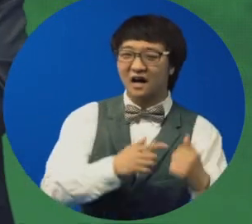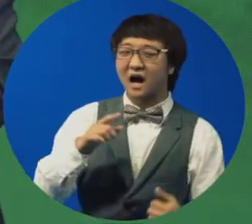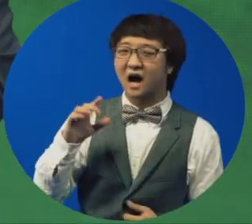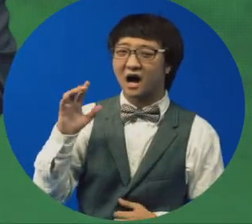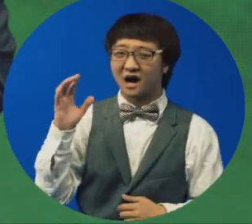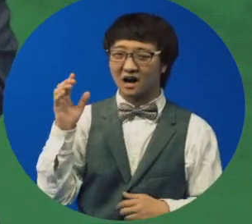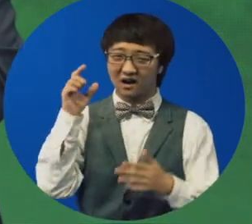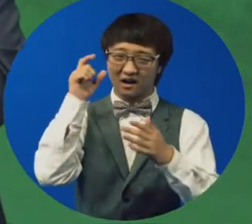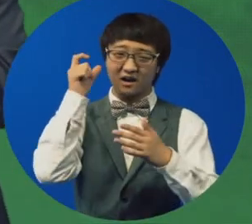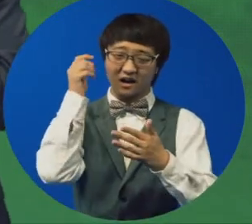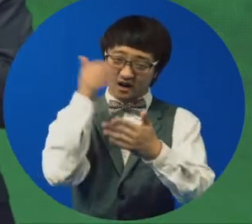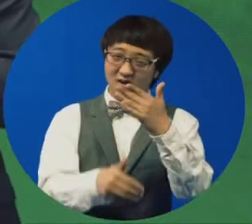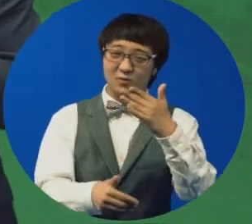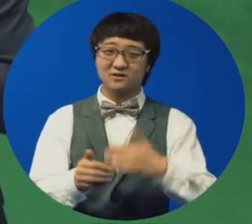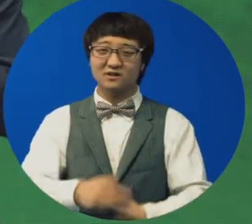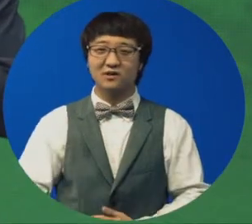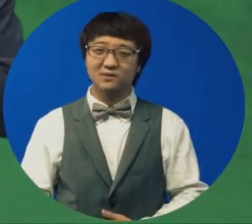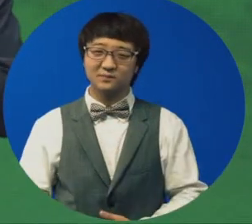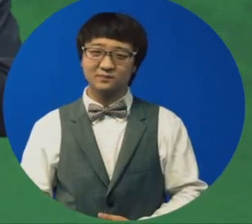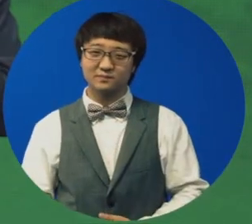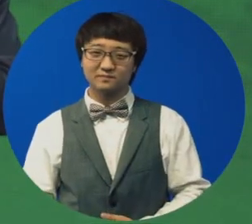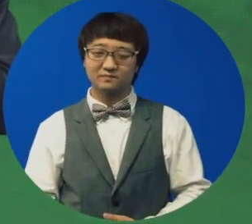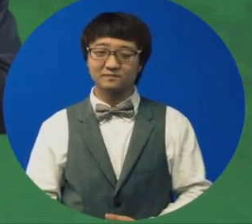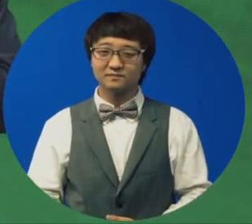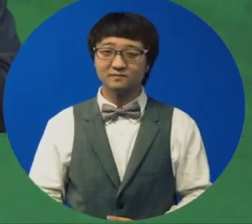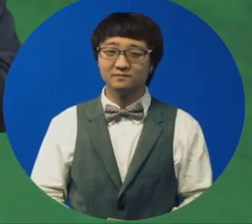할 때가 종종 있습니다. 하나님이 이게 꼭 필요하신 건 아니겠지.